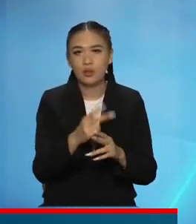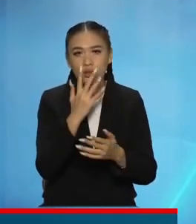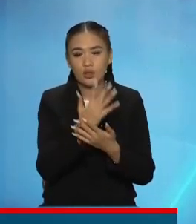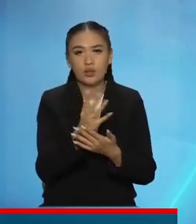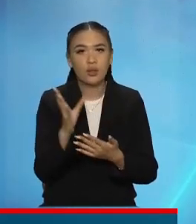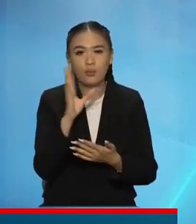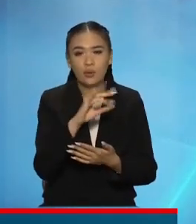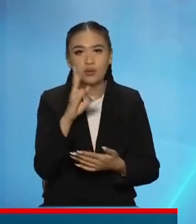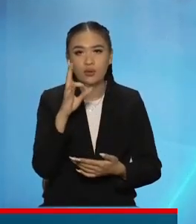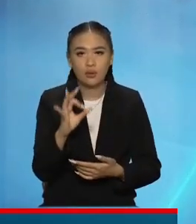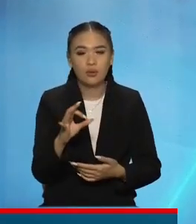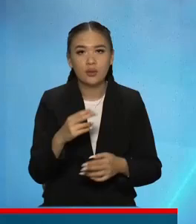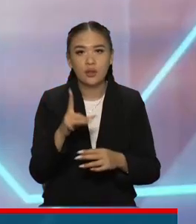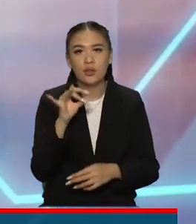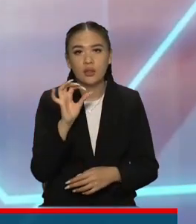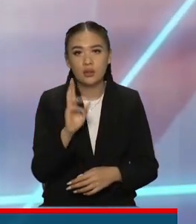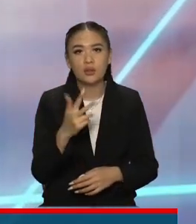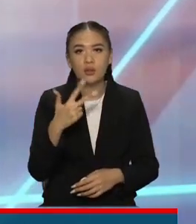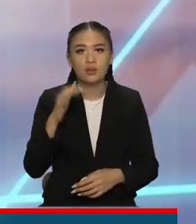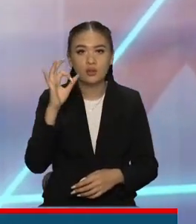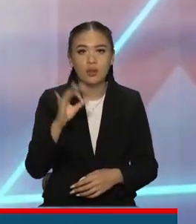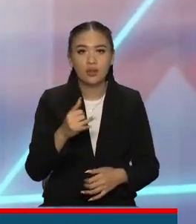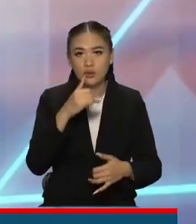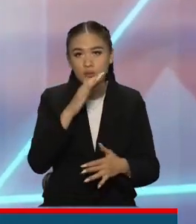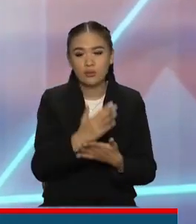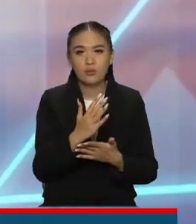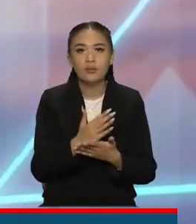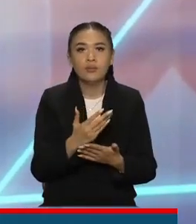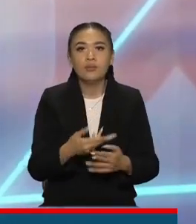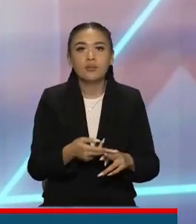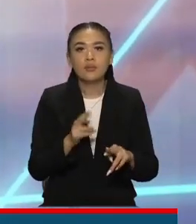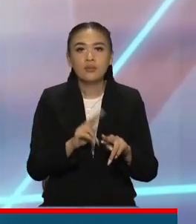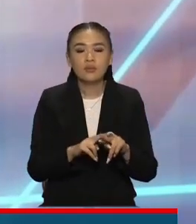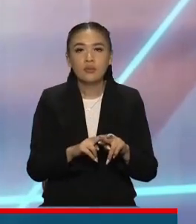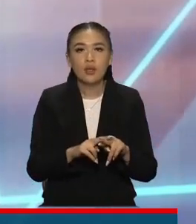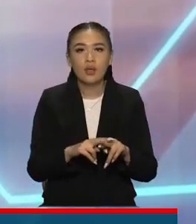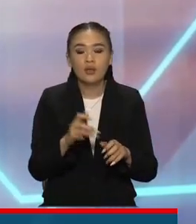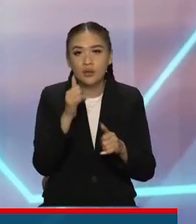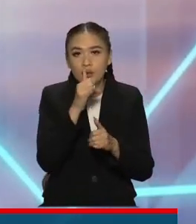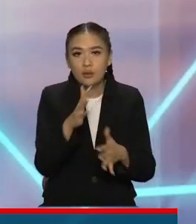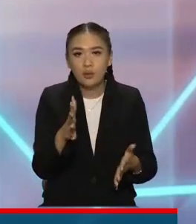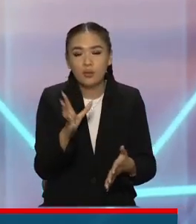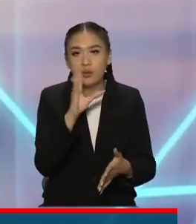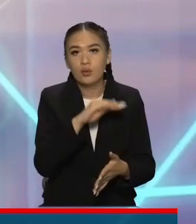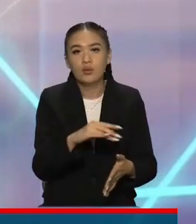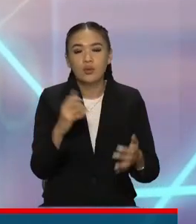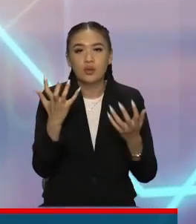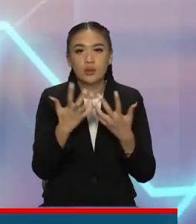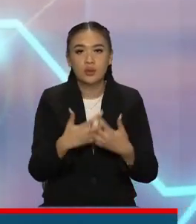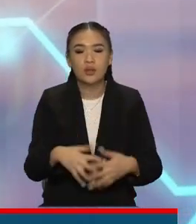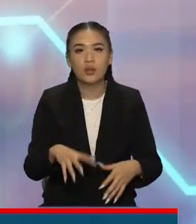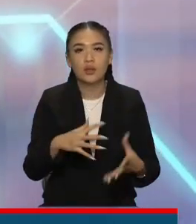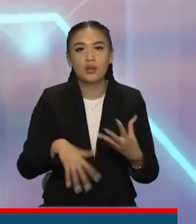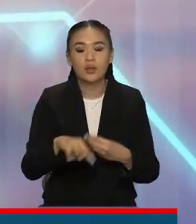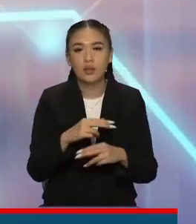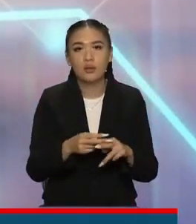А бірақ ол жақта риск, сен 30%-мен жабуы мүмкін, 10%-мен жабуы мүмкін, сен банкрот болуы мүмкін. Енді соның бәрін есептей келе, біріншіден